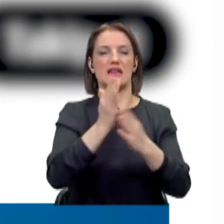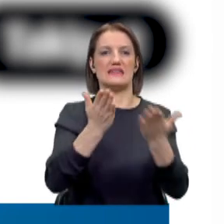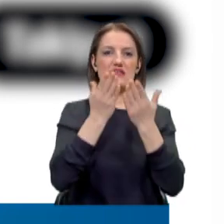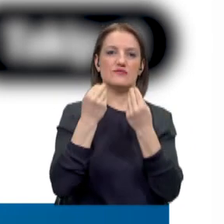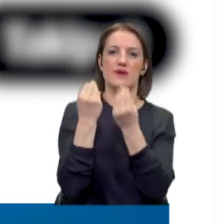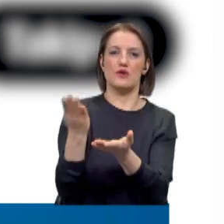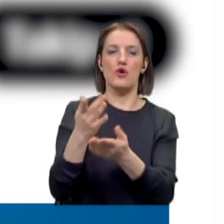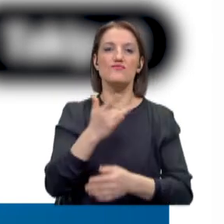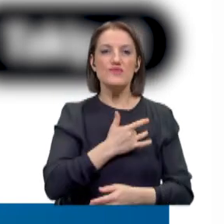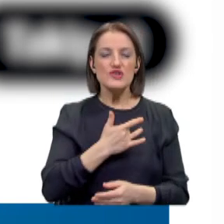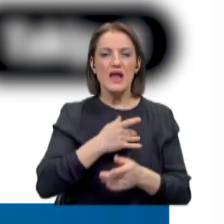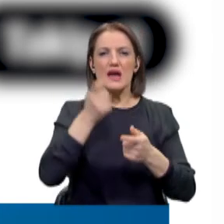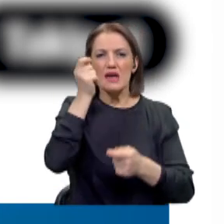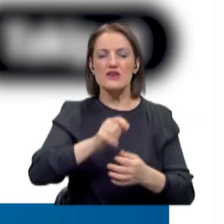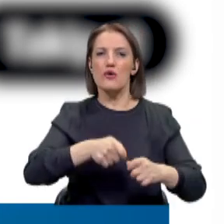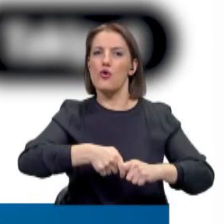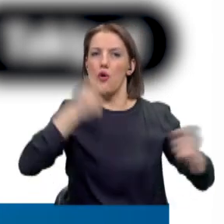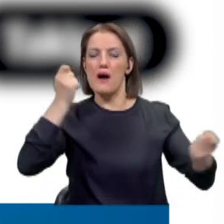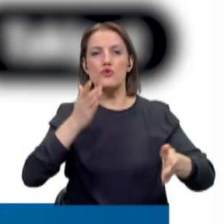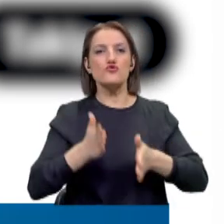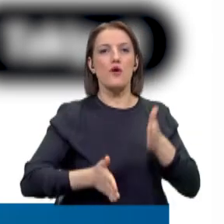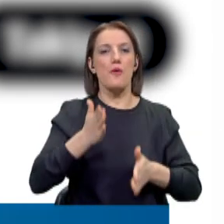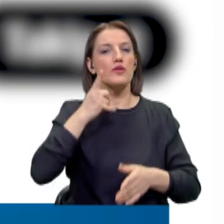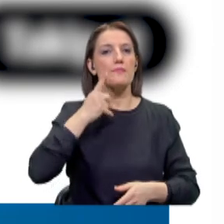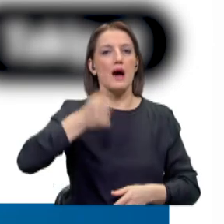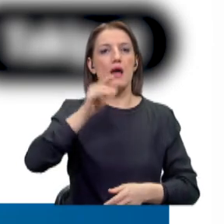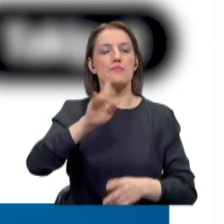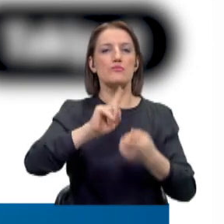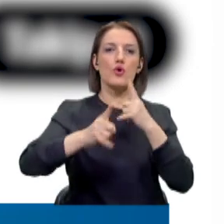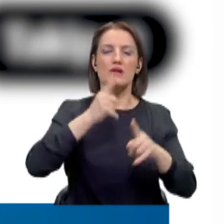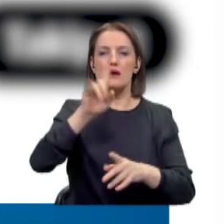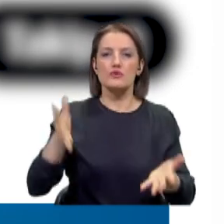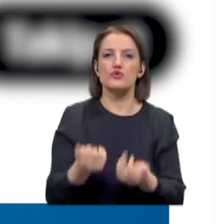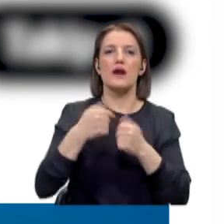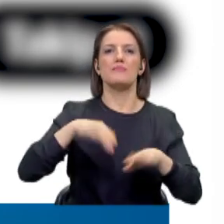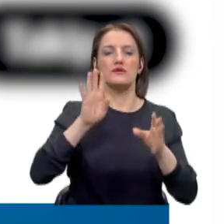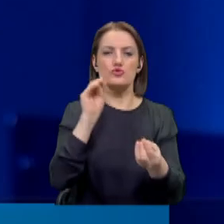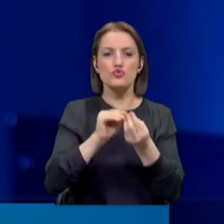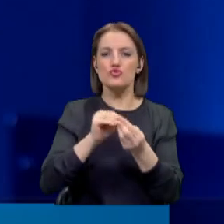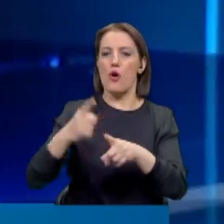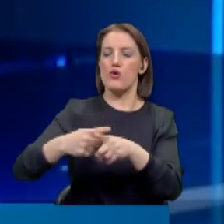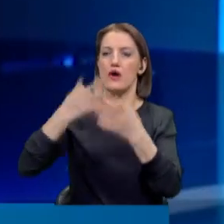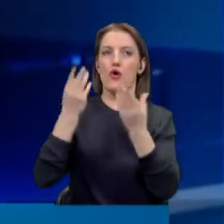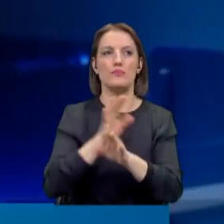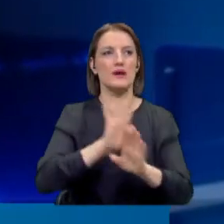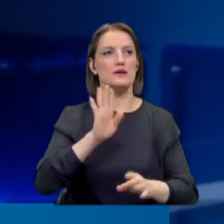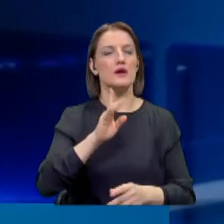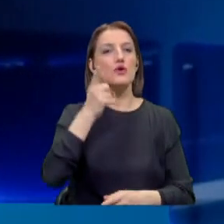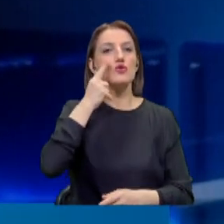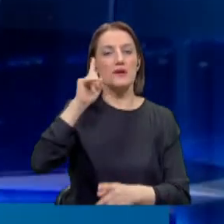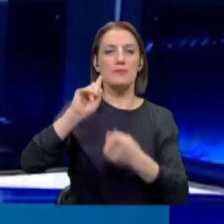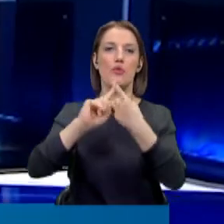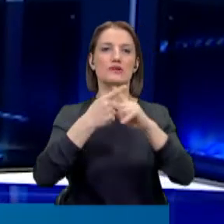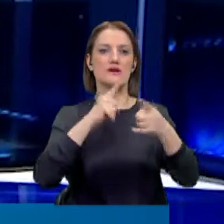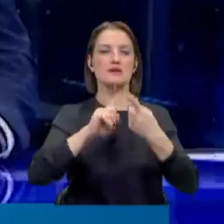vicdandan ve gerçeklikten kuponları robotlaşan bakanlar ve bürokratlar kurtaramaz suça ortak olmayın hükümetin bir politikası